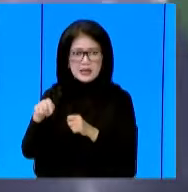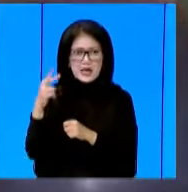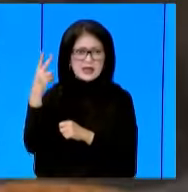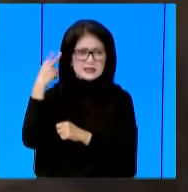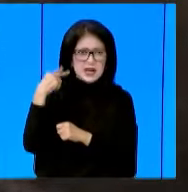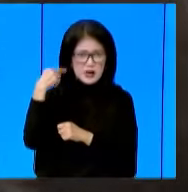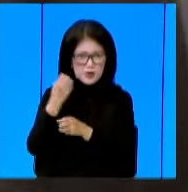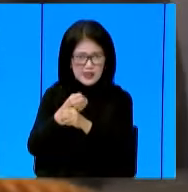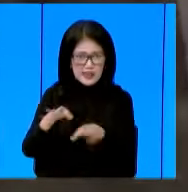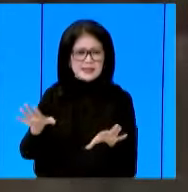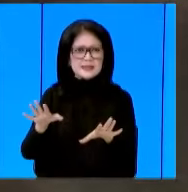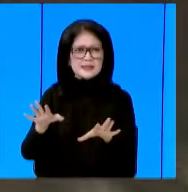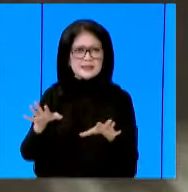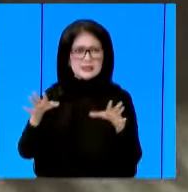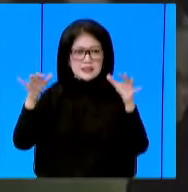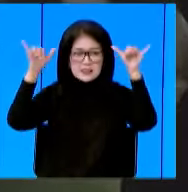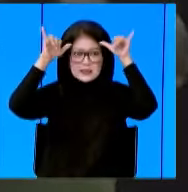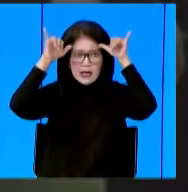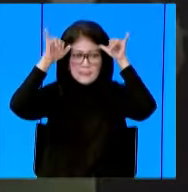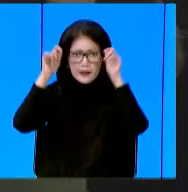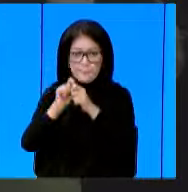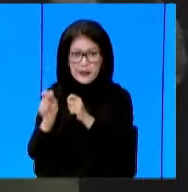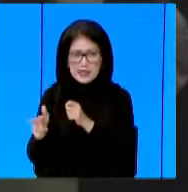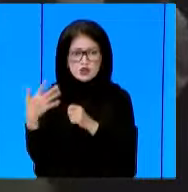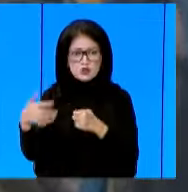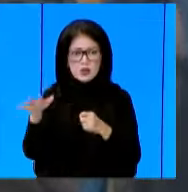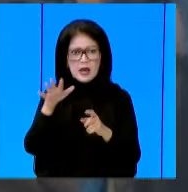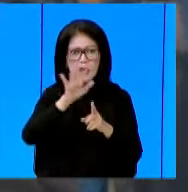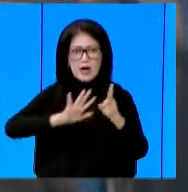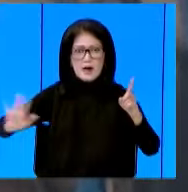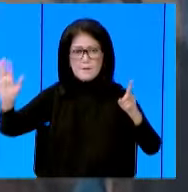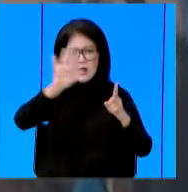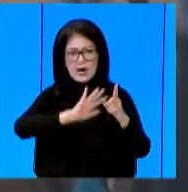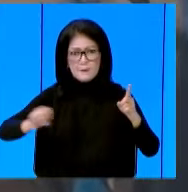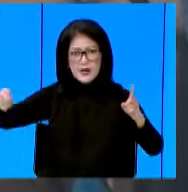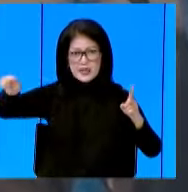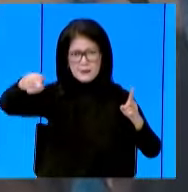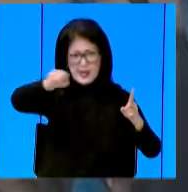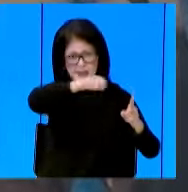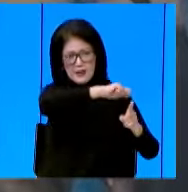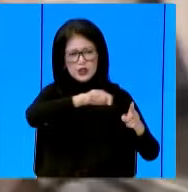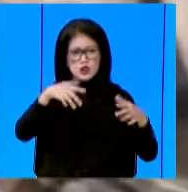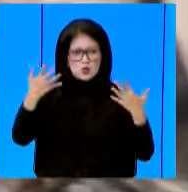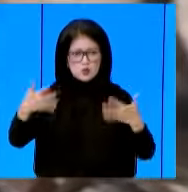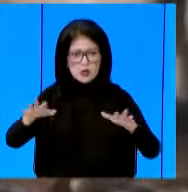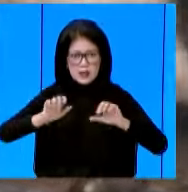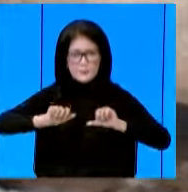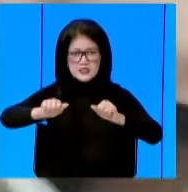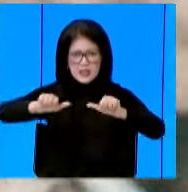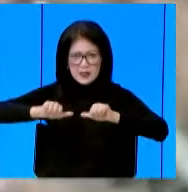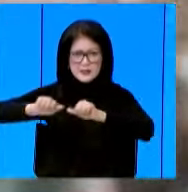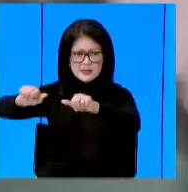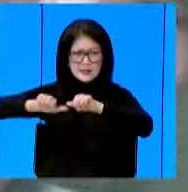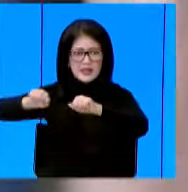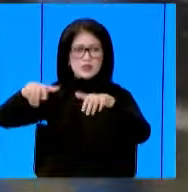yang dibeli dimandikan terlebih dahulu dengan sabun, lalu dipijat hingga dihias dengan pita. Setelah itu pembeli bisa